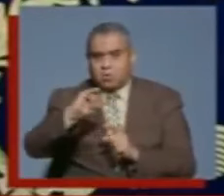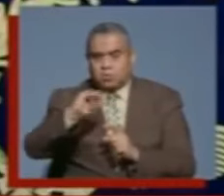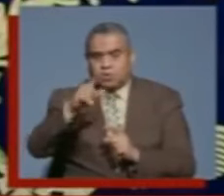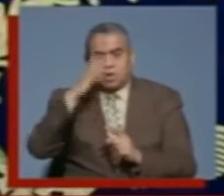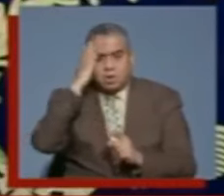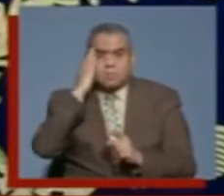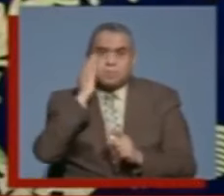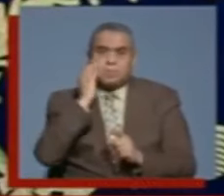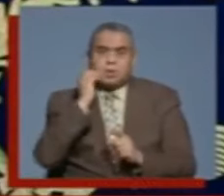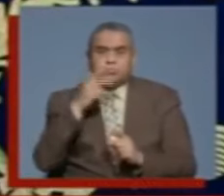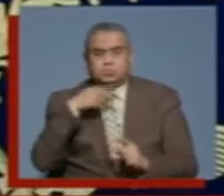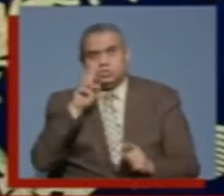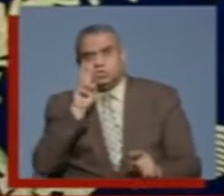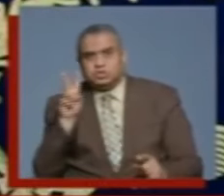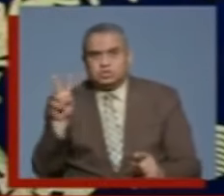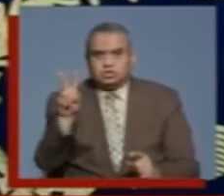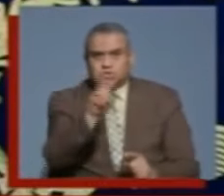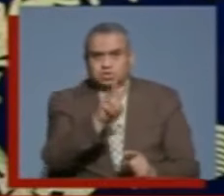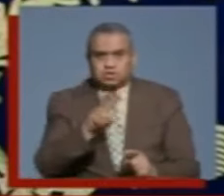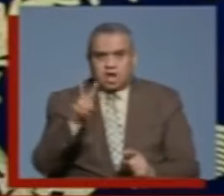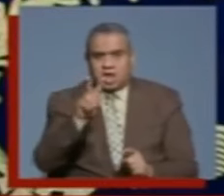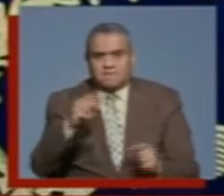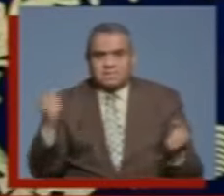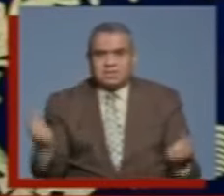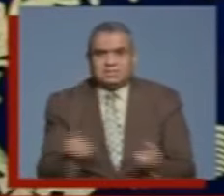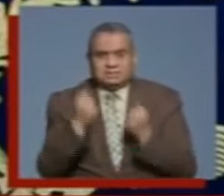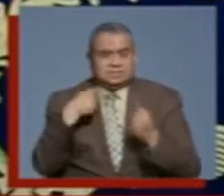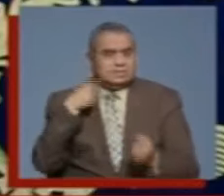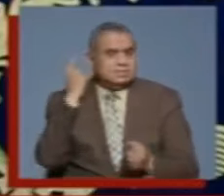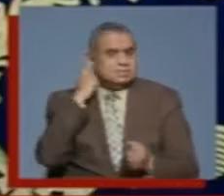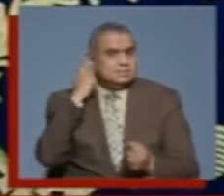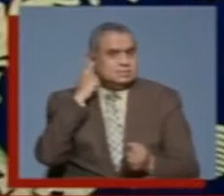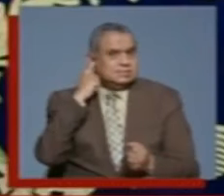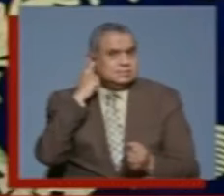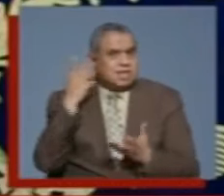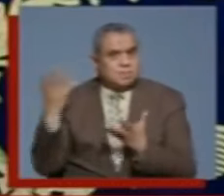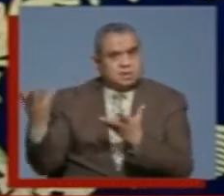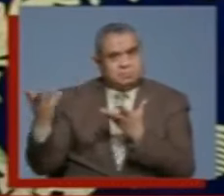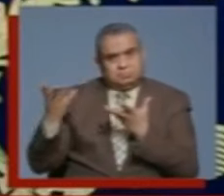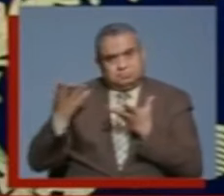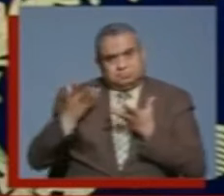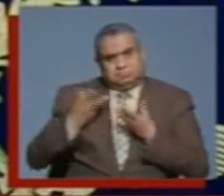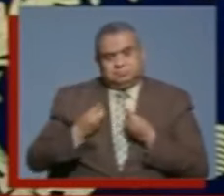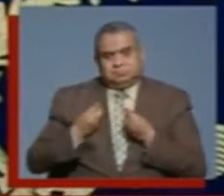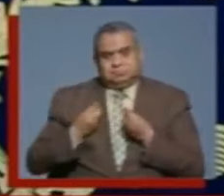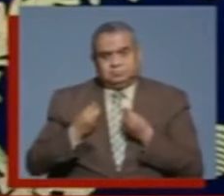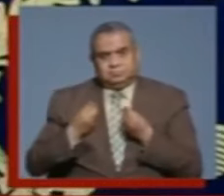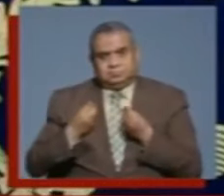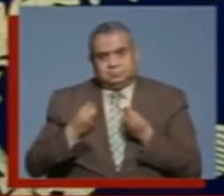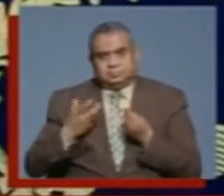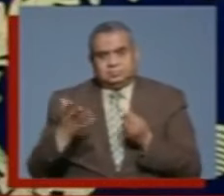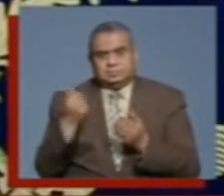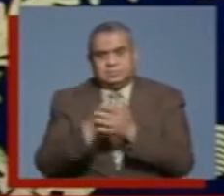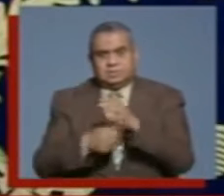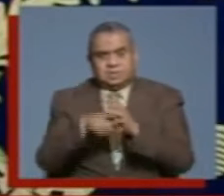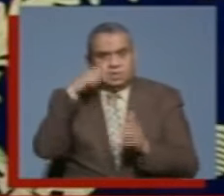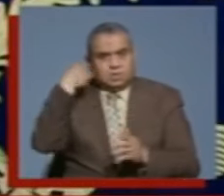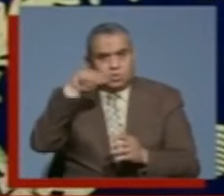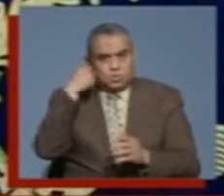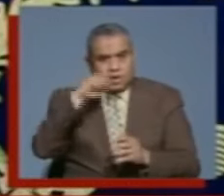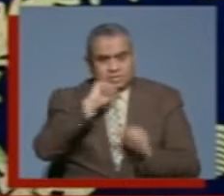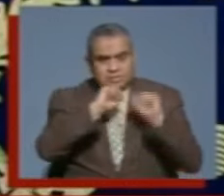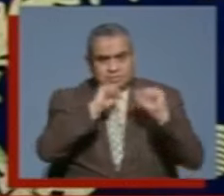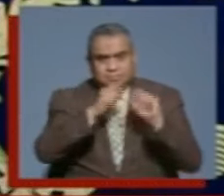بشوفه، وسعيد ايضا باللي انا بسمعه من يعني من اول السيد الوزير لغايه